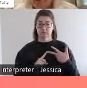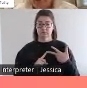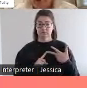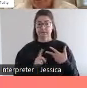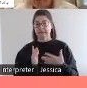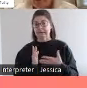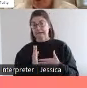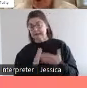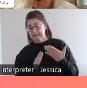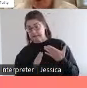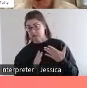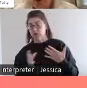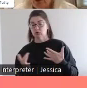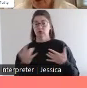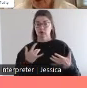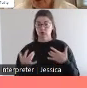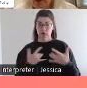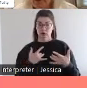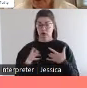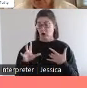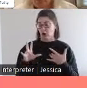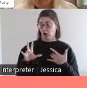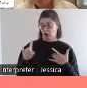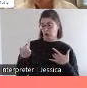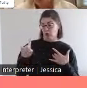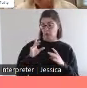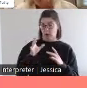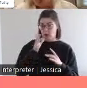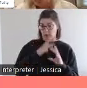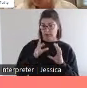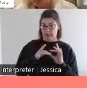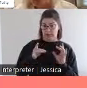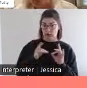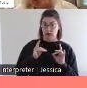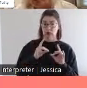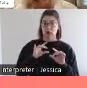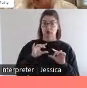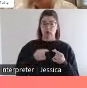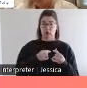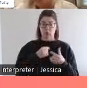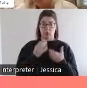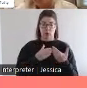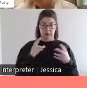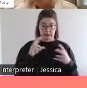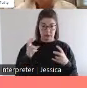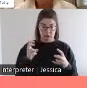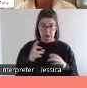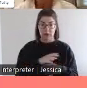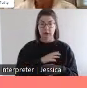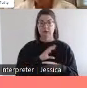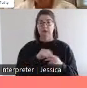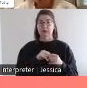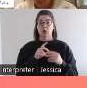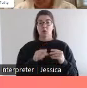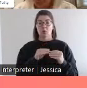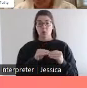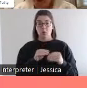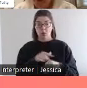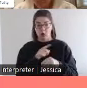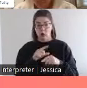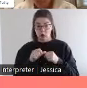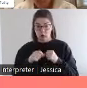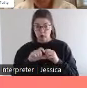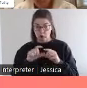eh bien, il y avait des préoccupations. 31 femmes les ont mentionnées. Par exemple, des enjeux